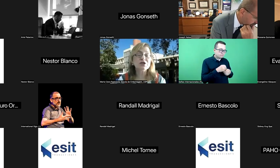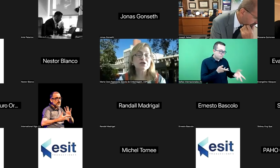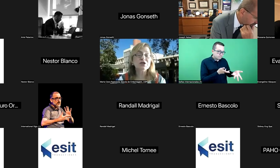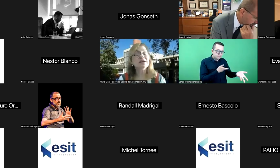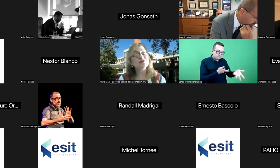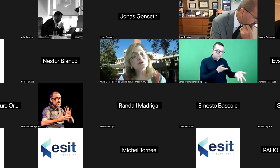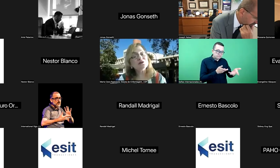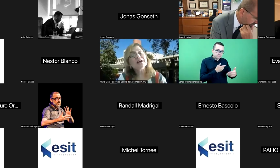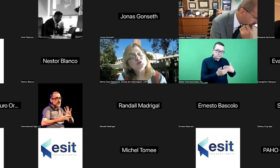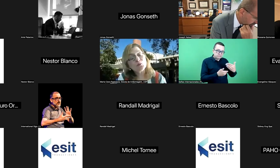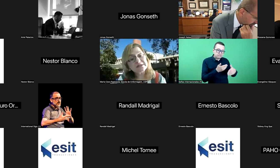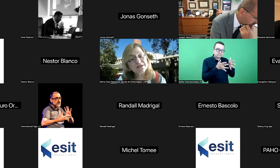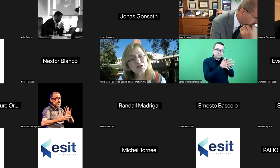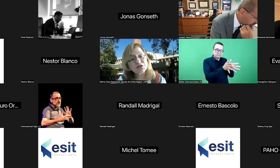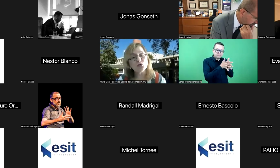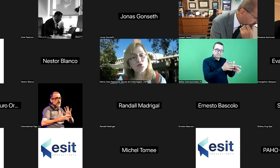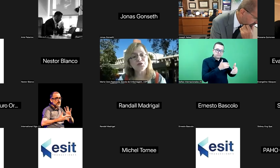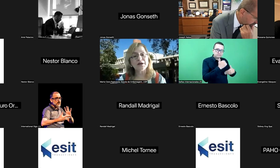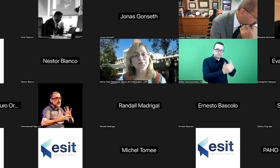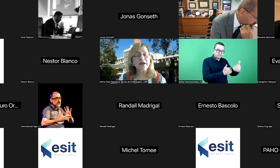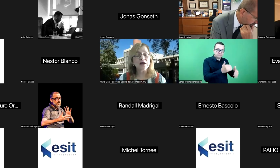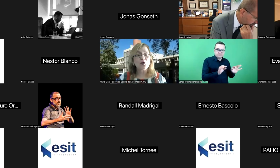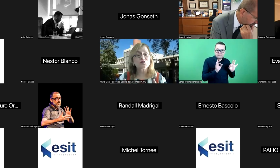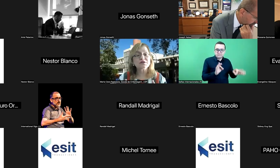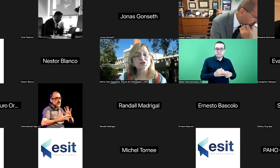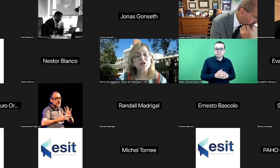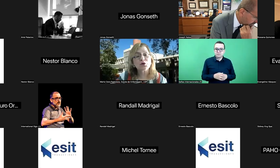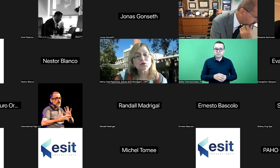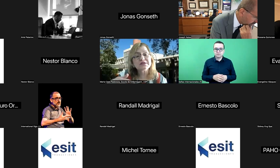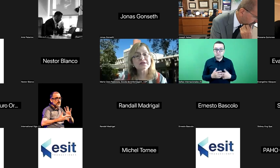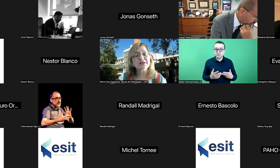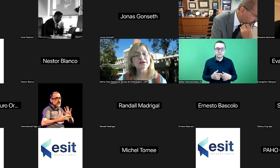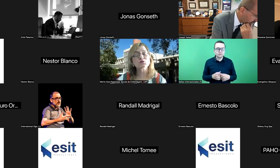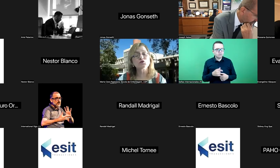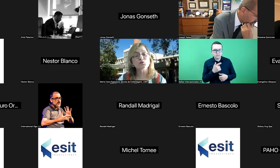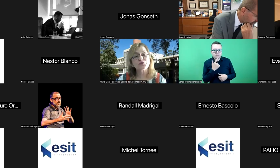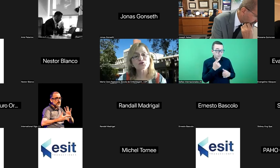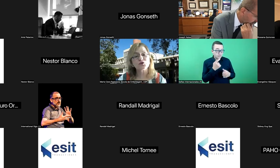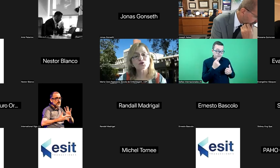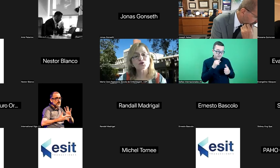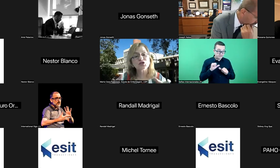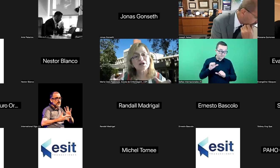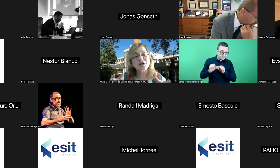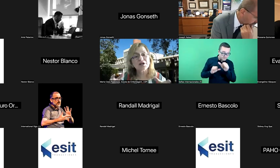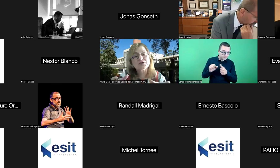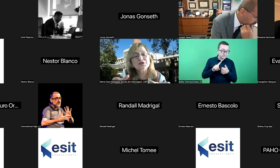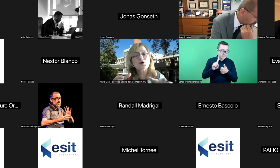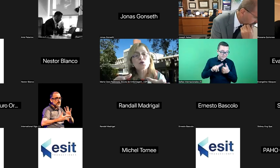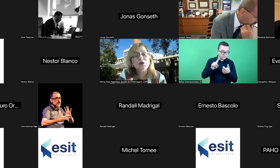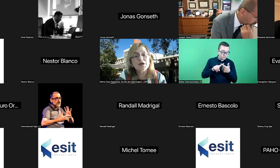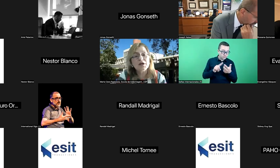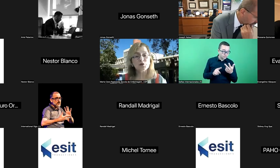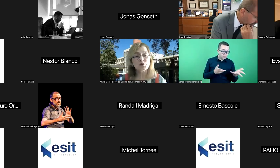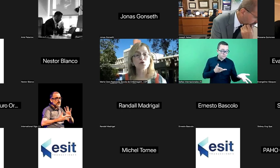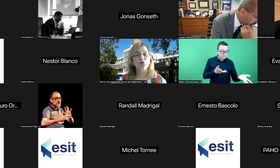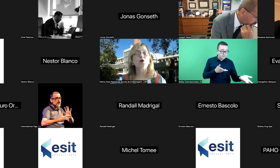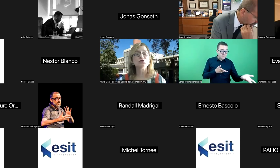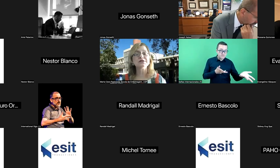patient doit faire partie aussi, il doit participer à son traitement. Expliquer, il faut vérifier que le patient n'a aucun